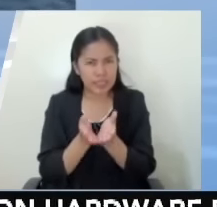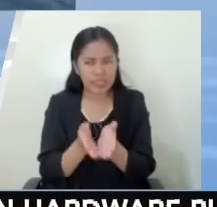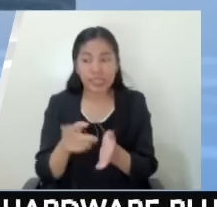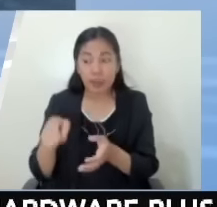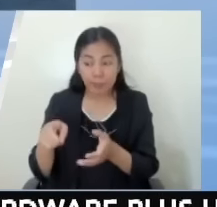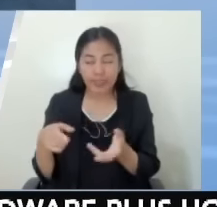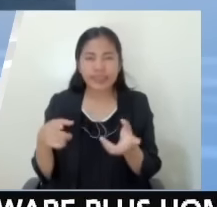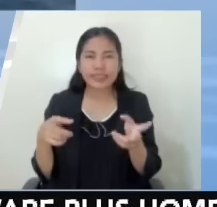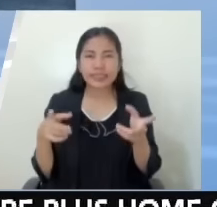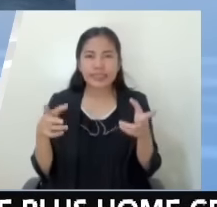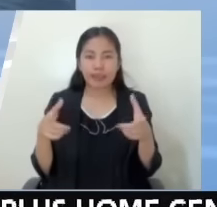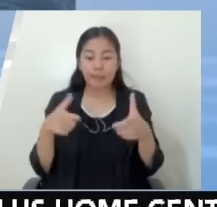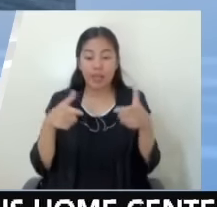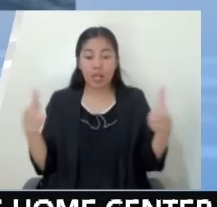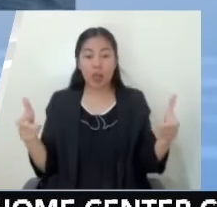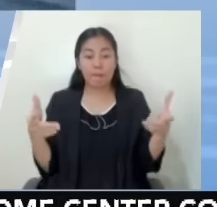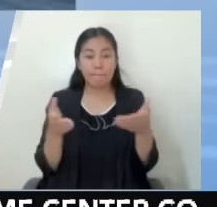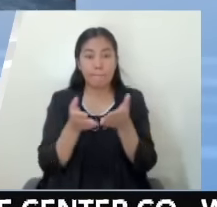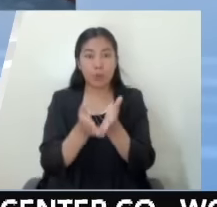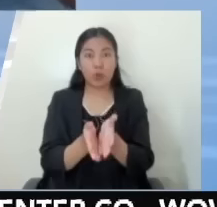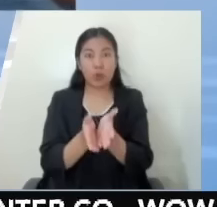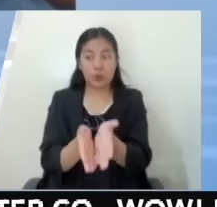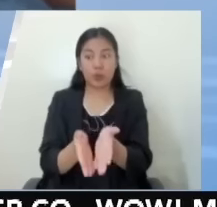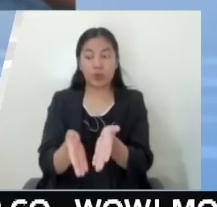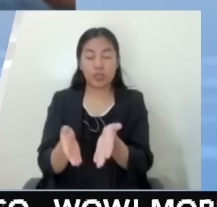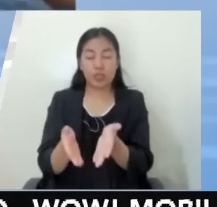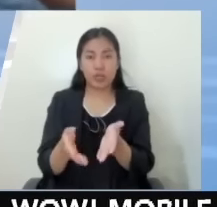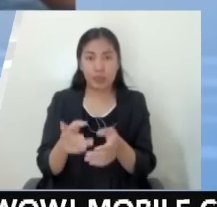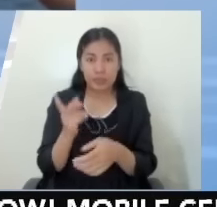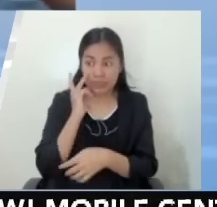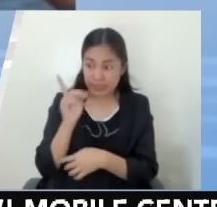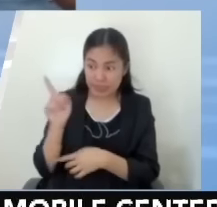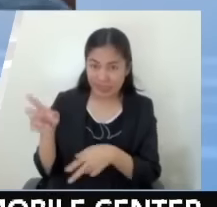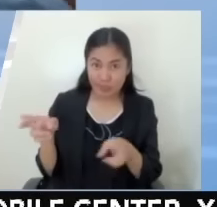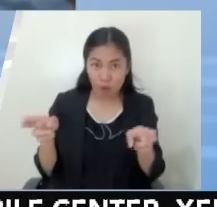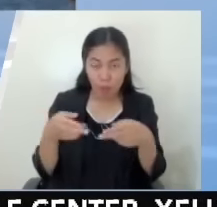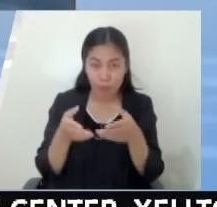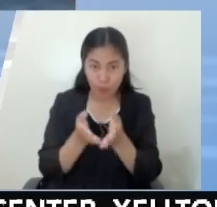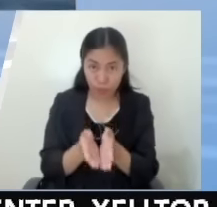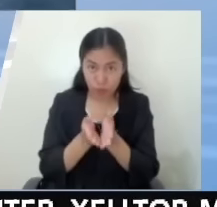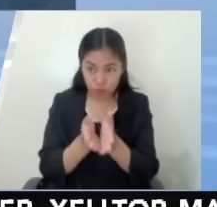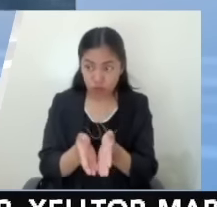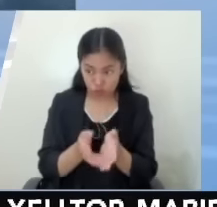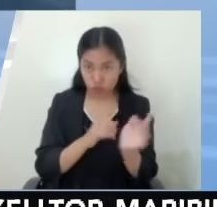na sila papuntang Panatag Shoal. Pero ito, lalayag ba sila? Mm-hmm. Ito maliliit na bangka?